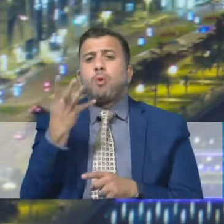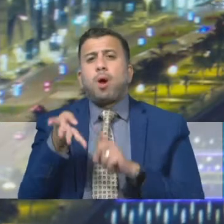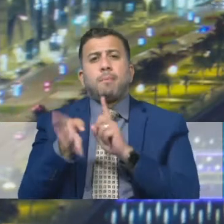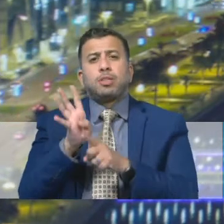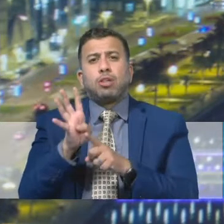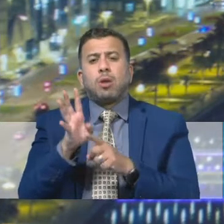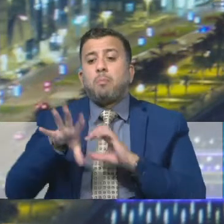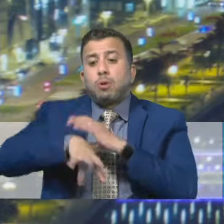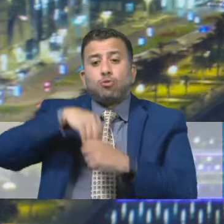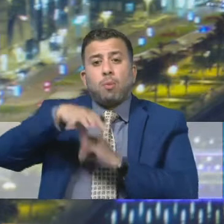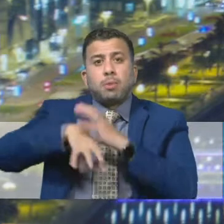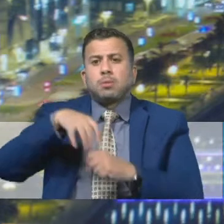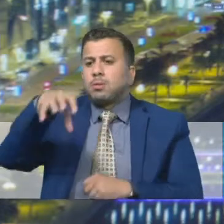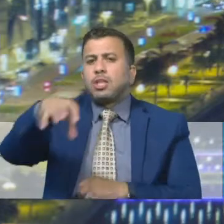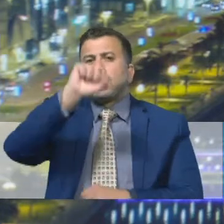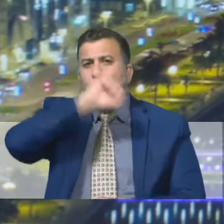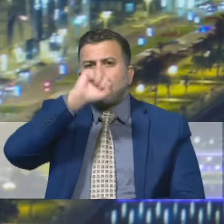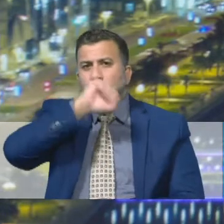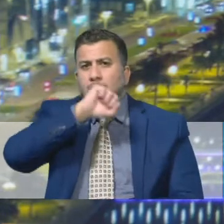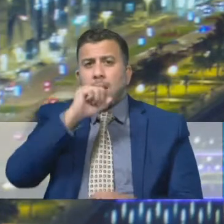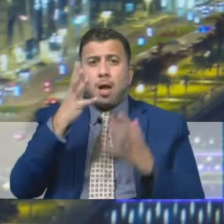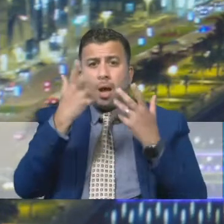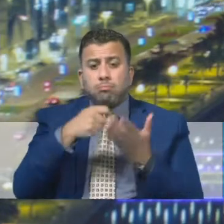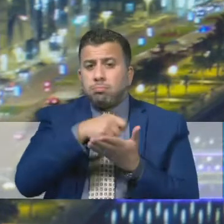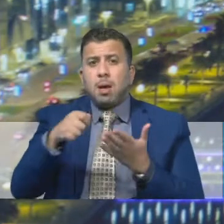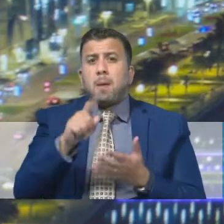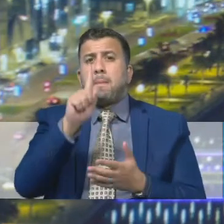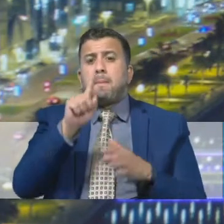كل القطاعات بمدن ومناطق الإمارة بقيمة بلغت